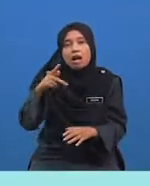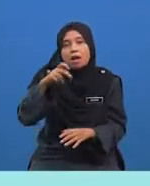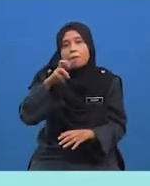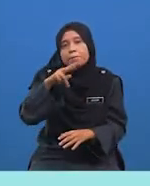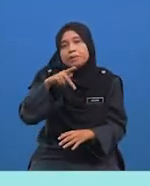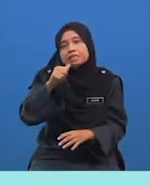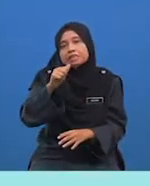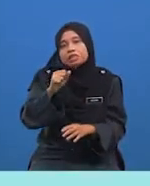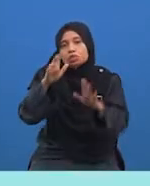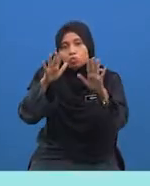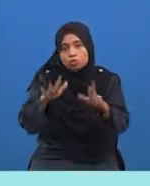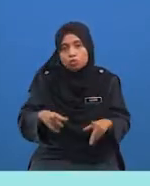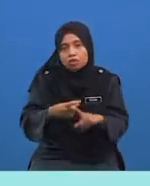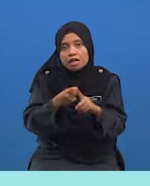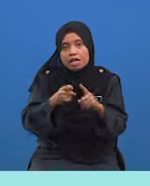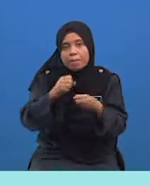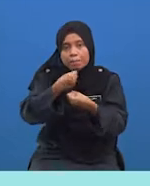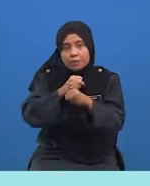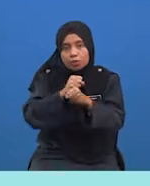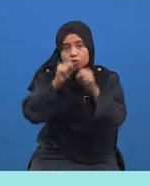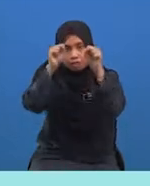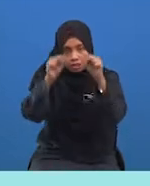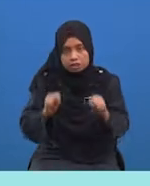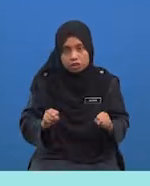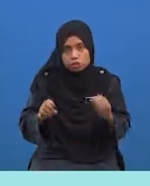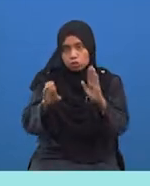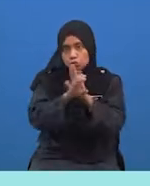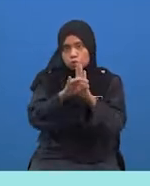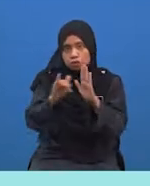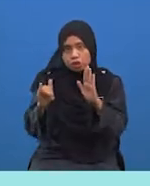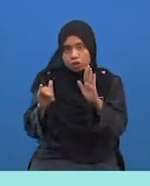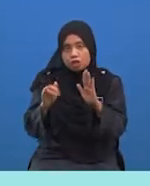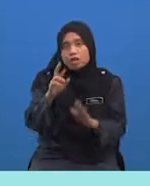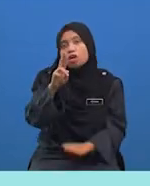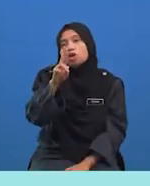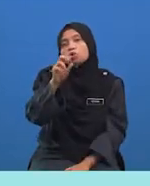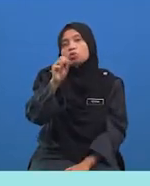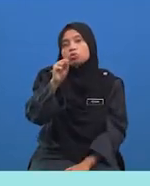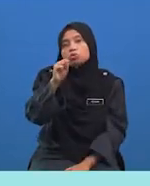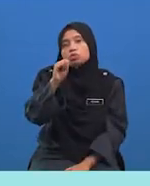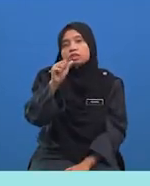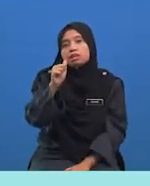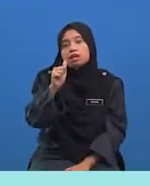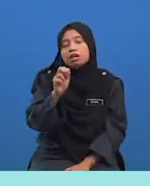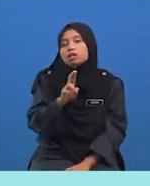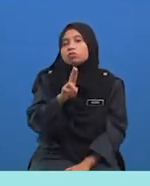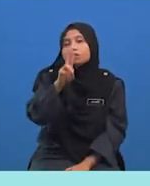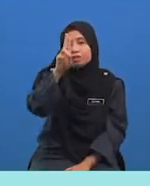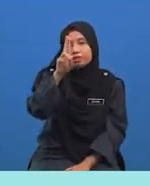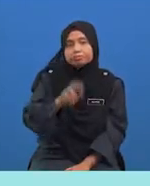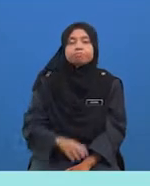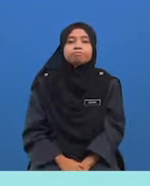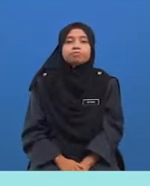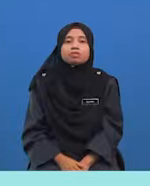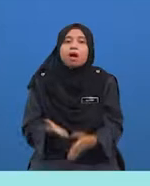turun dalam bentuk salji. Contoh negara iaitu Rusia di bahagian utara.